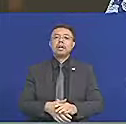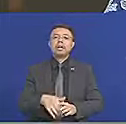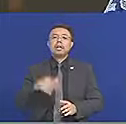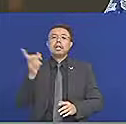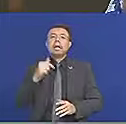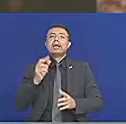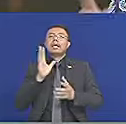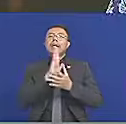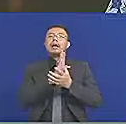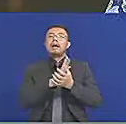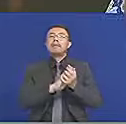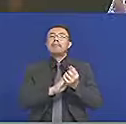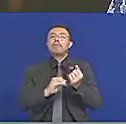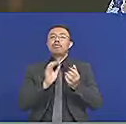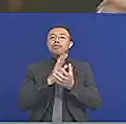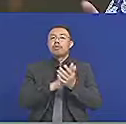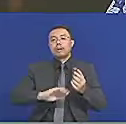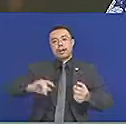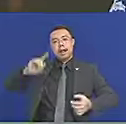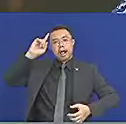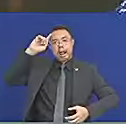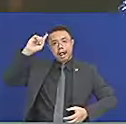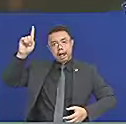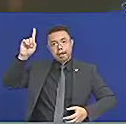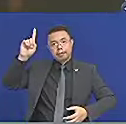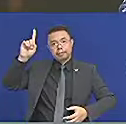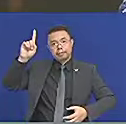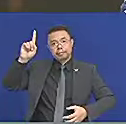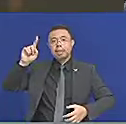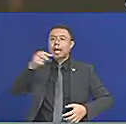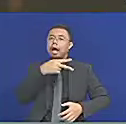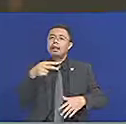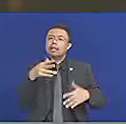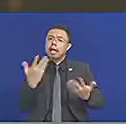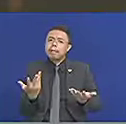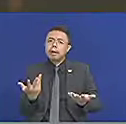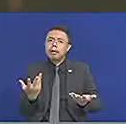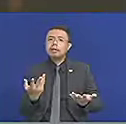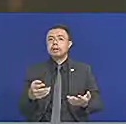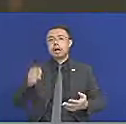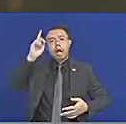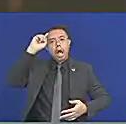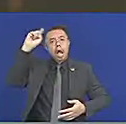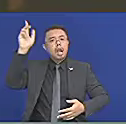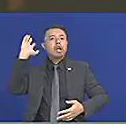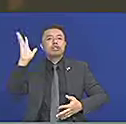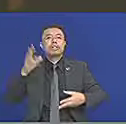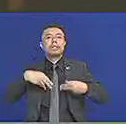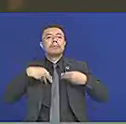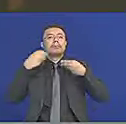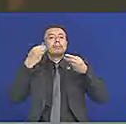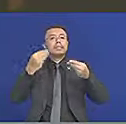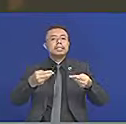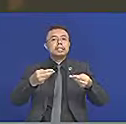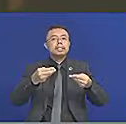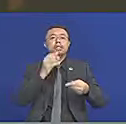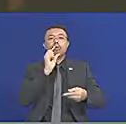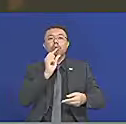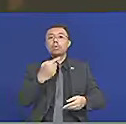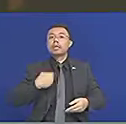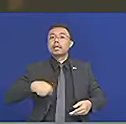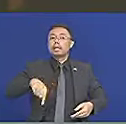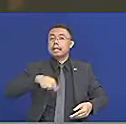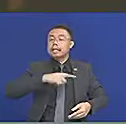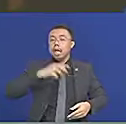oleh kemurahan Allah, demi kemurahan Allah. Artinya karena Allah sudah memberikan kepada